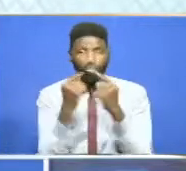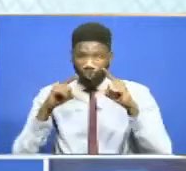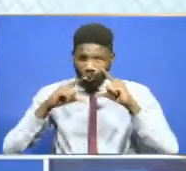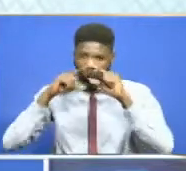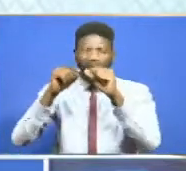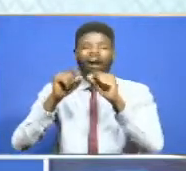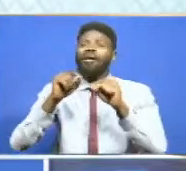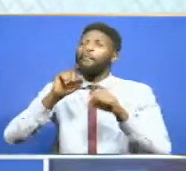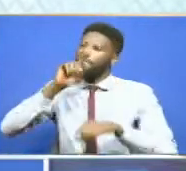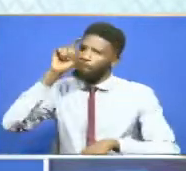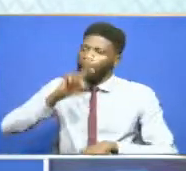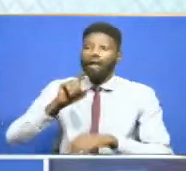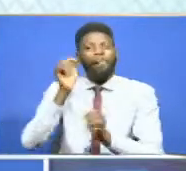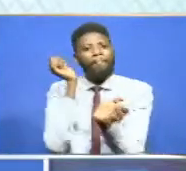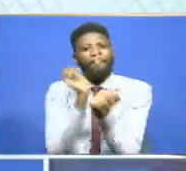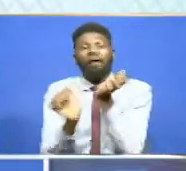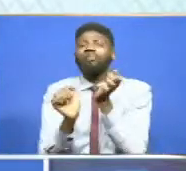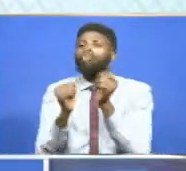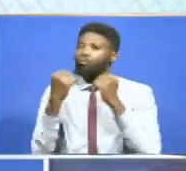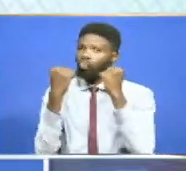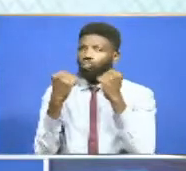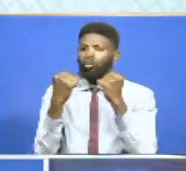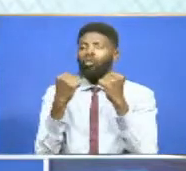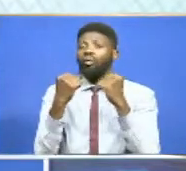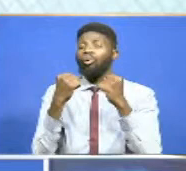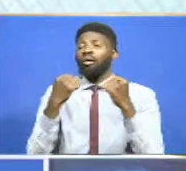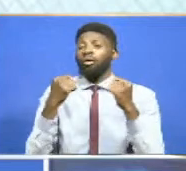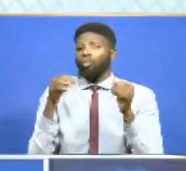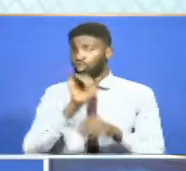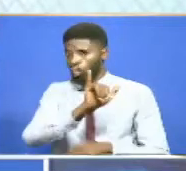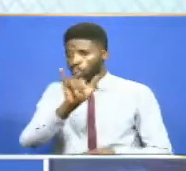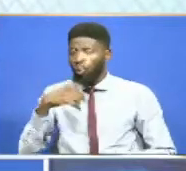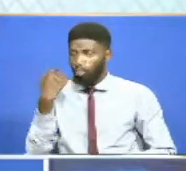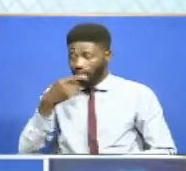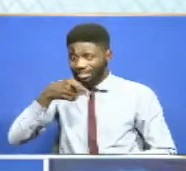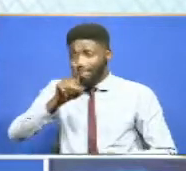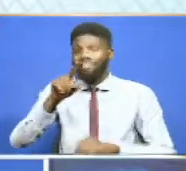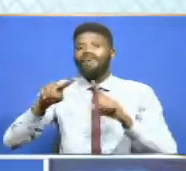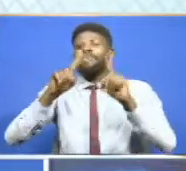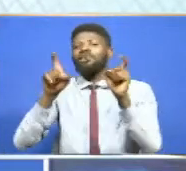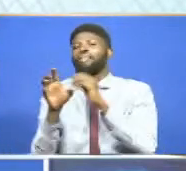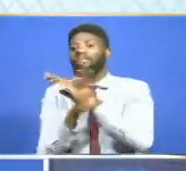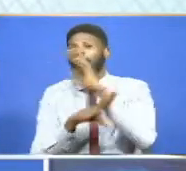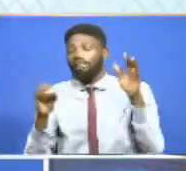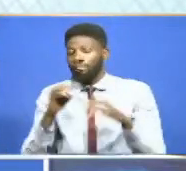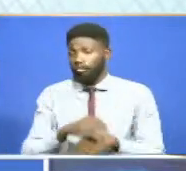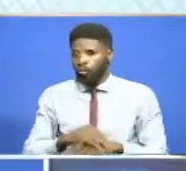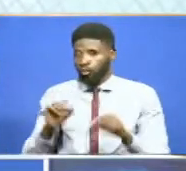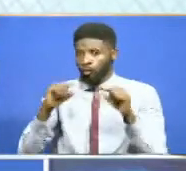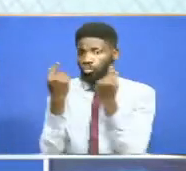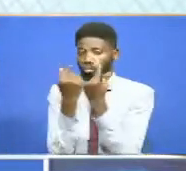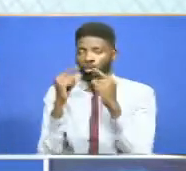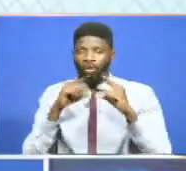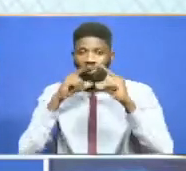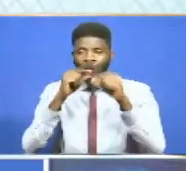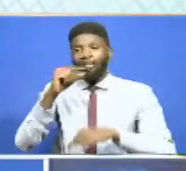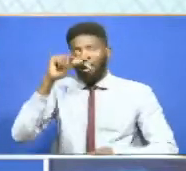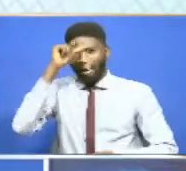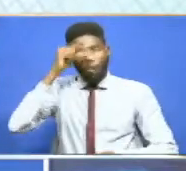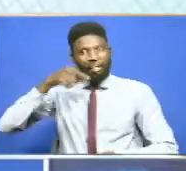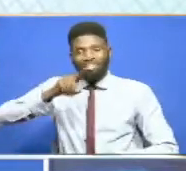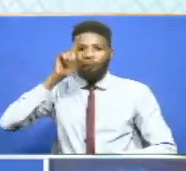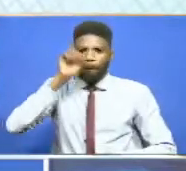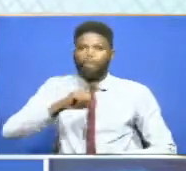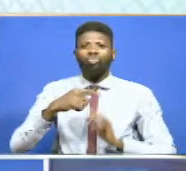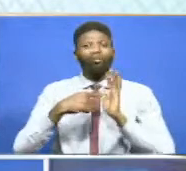kwa hatua dhabiti katika kukabiliana na maovu ya mtihani humu nchini. Kundi hilo limesema serikali inapaswa kuonyesha